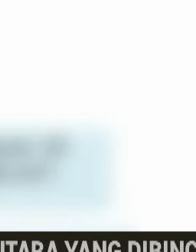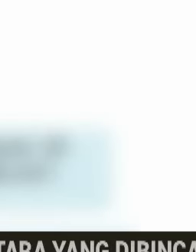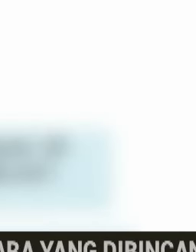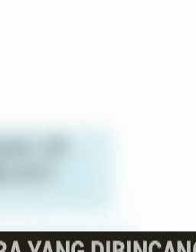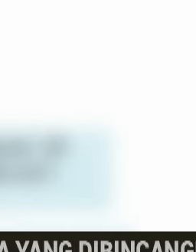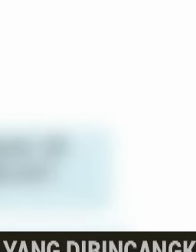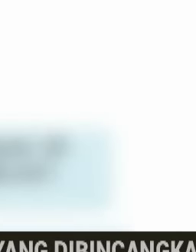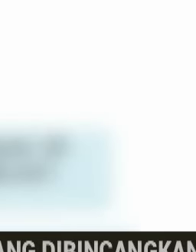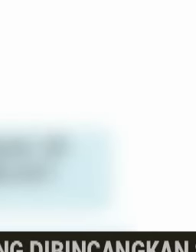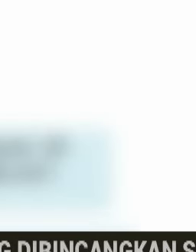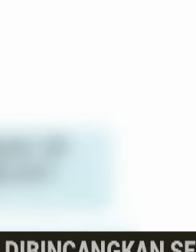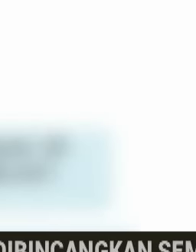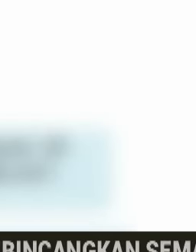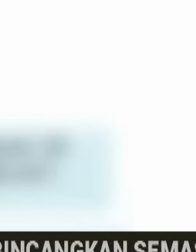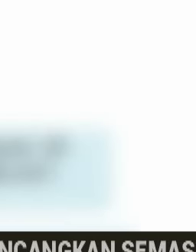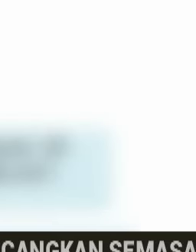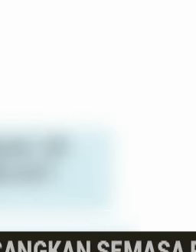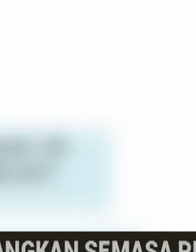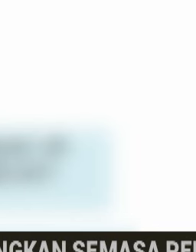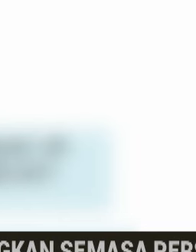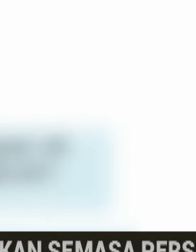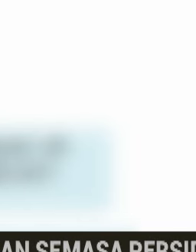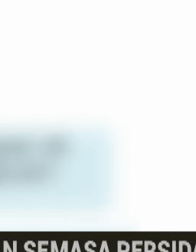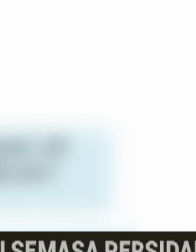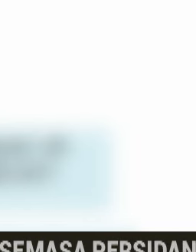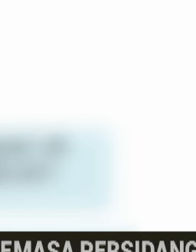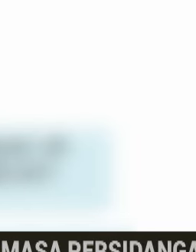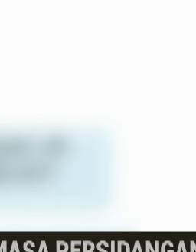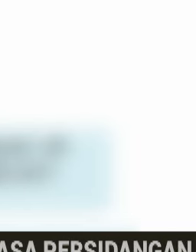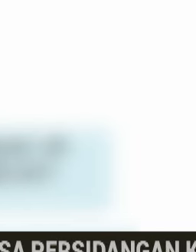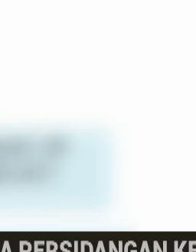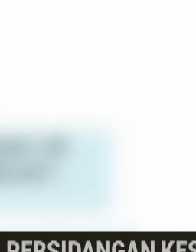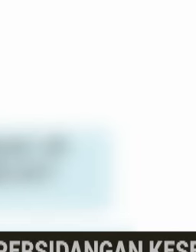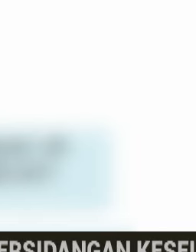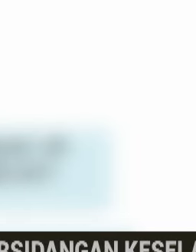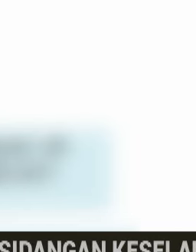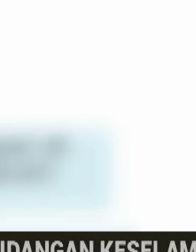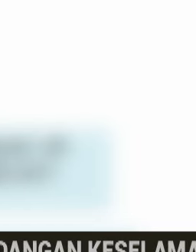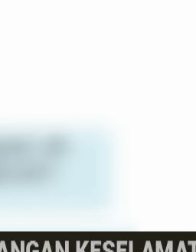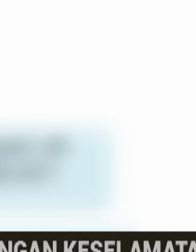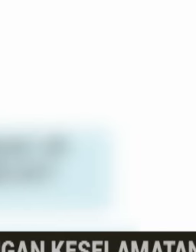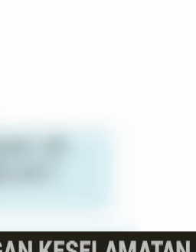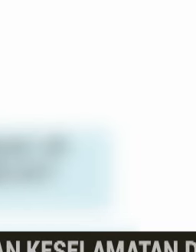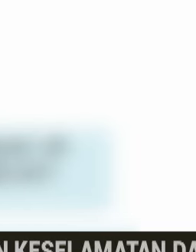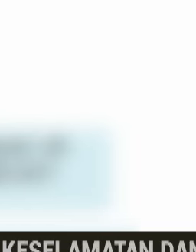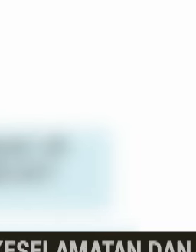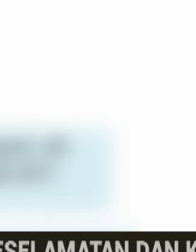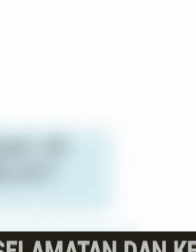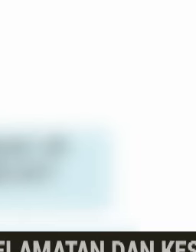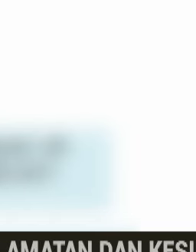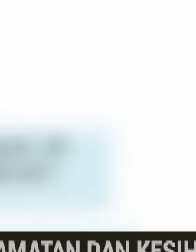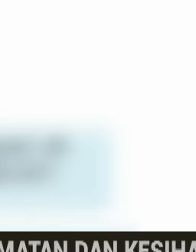Jabatan Kerja Raya dalam maklumannya memberitahu penutupan bermula esok 2 Mei sehingga kerja membaik pulih selesai.